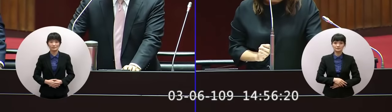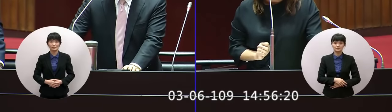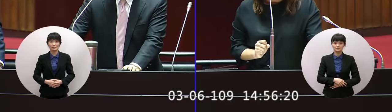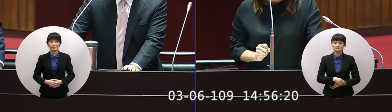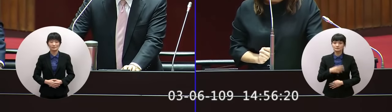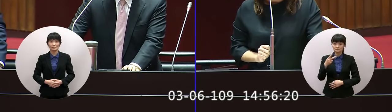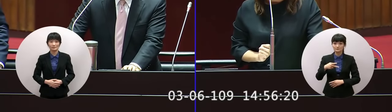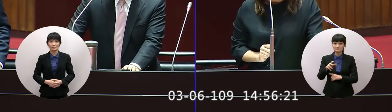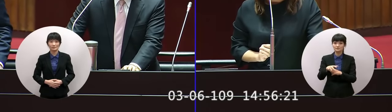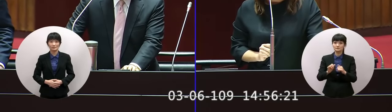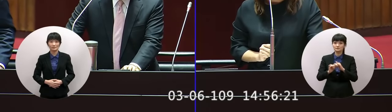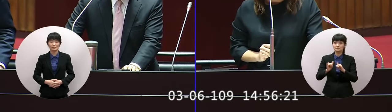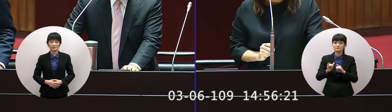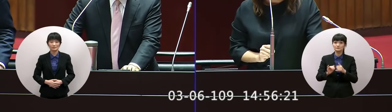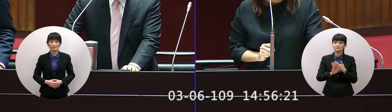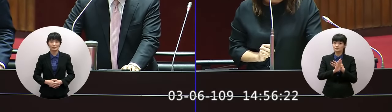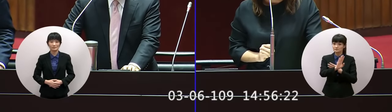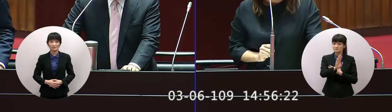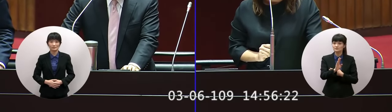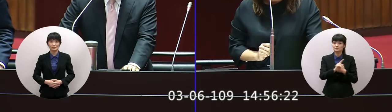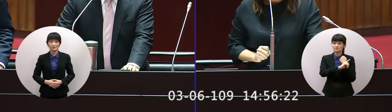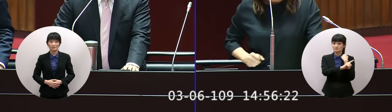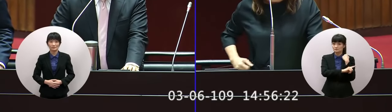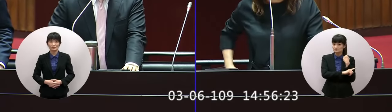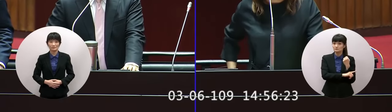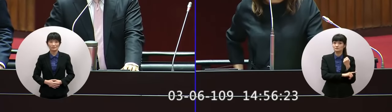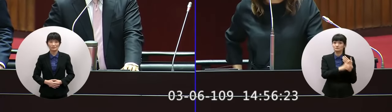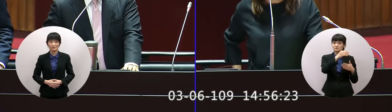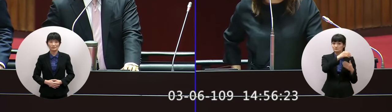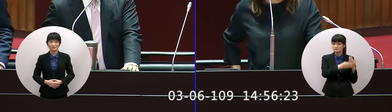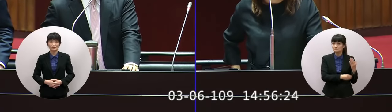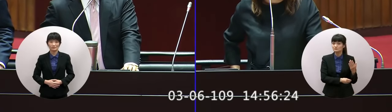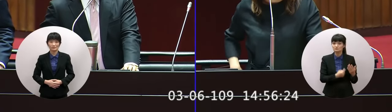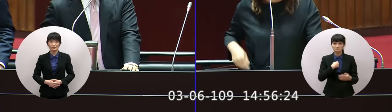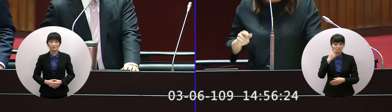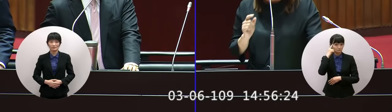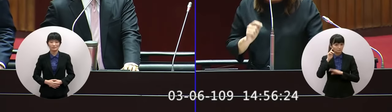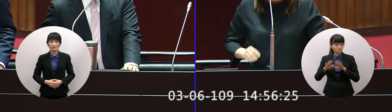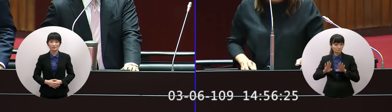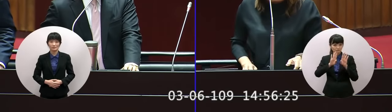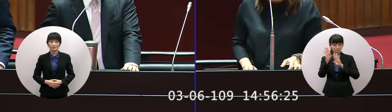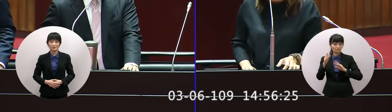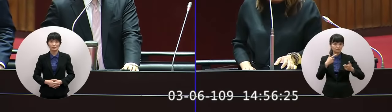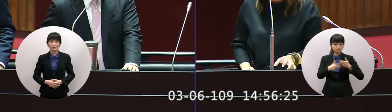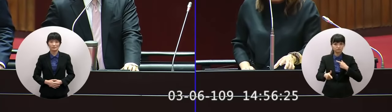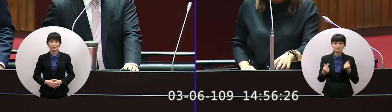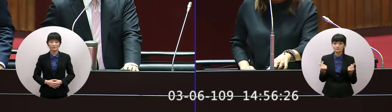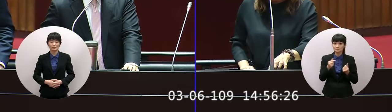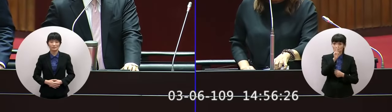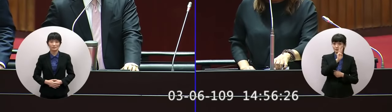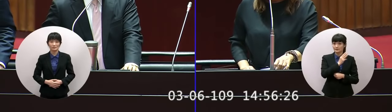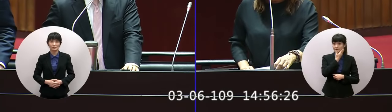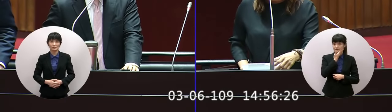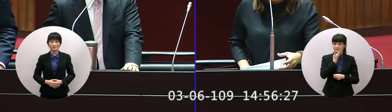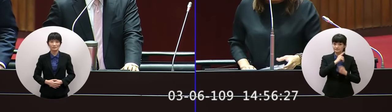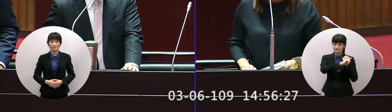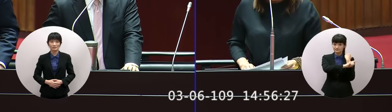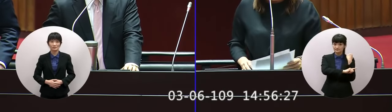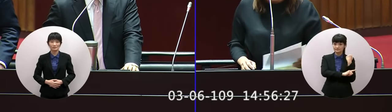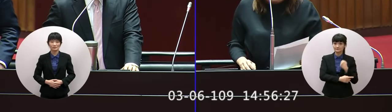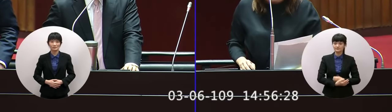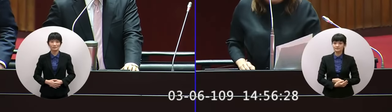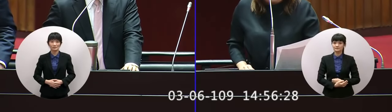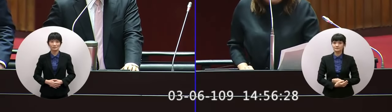还有农民的其他的一些相关的法令，其实也很多不合时宜，比如像水利法，水利